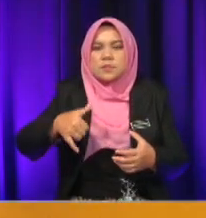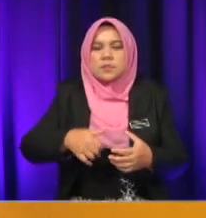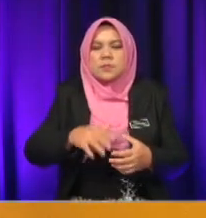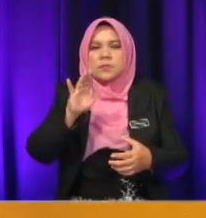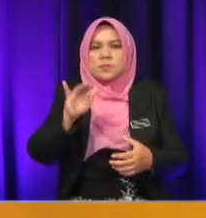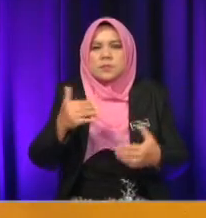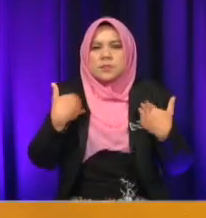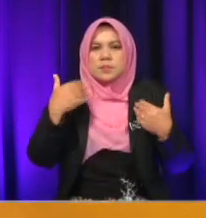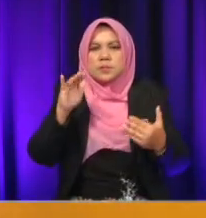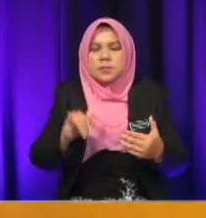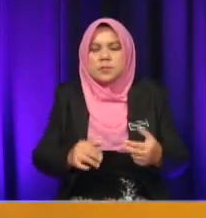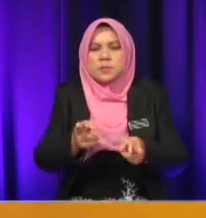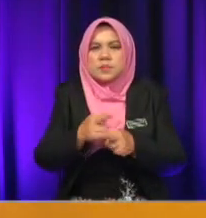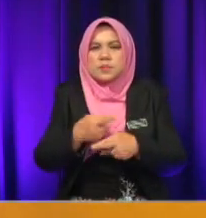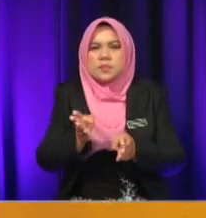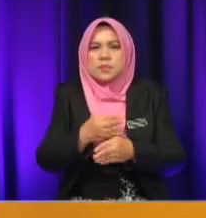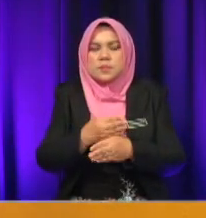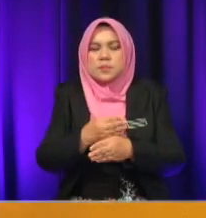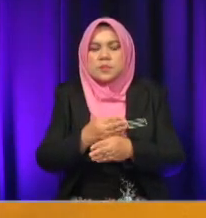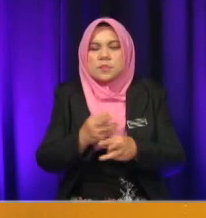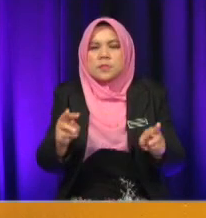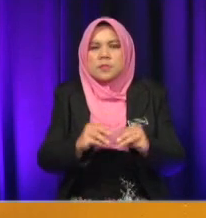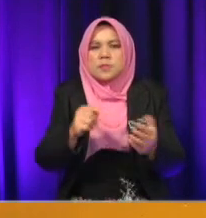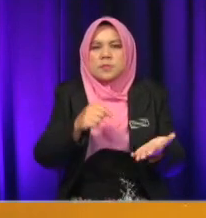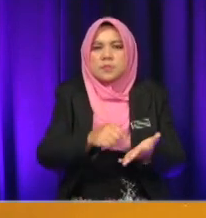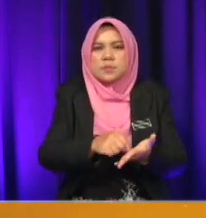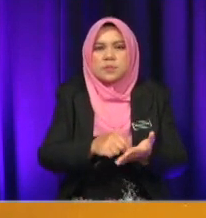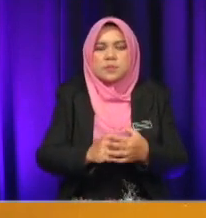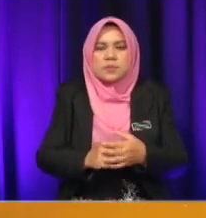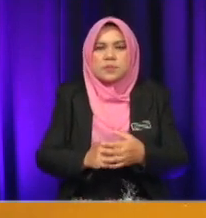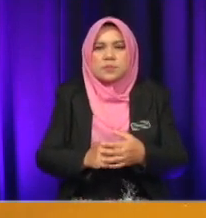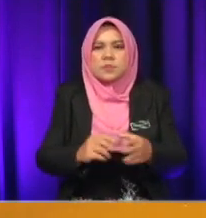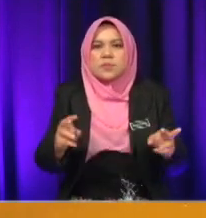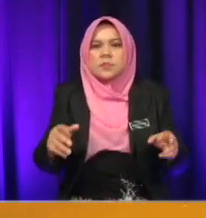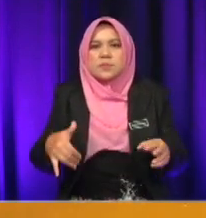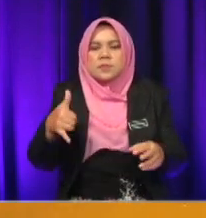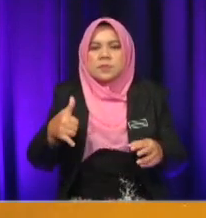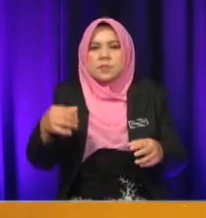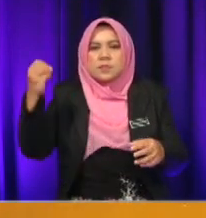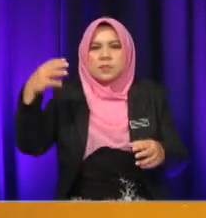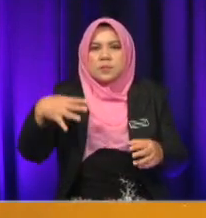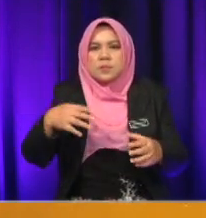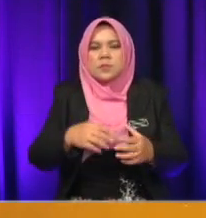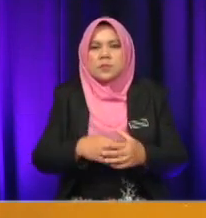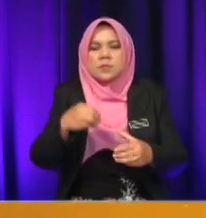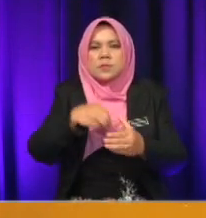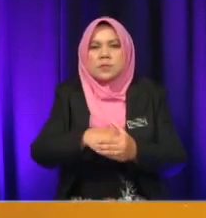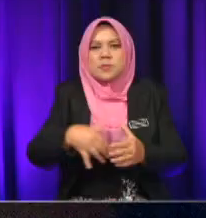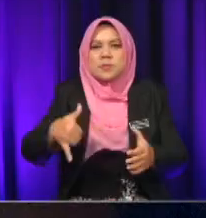yang reka bentuknya macam ni. Seorang lagi dia akan buat beg berlampu sebab dia kata dalam beg tu gelap